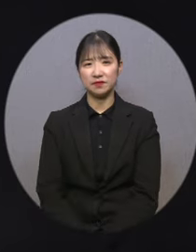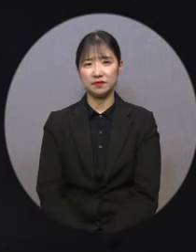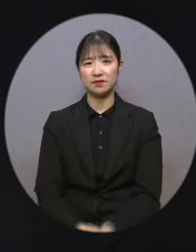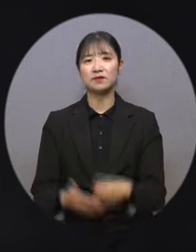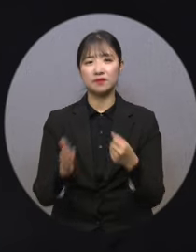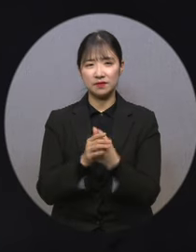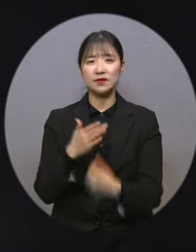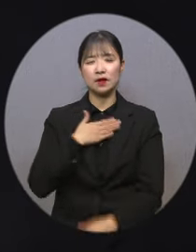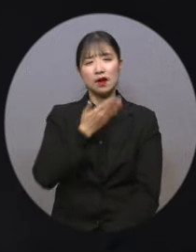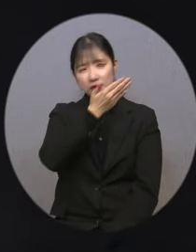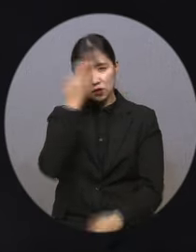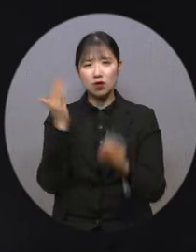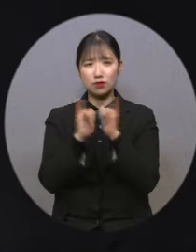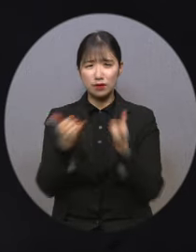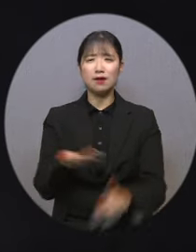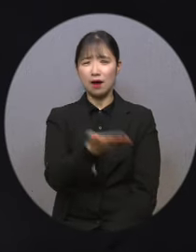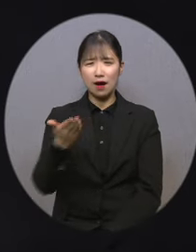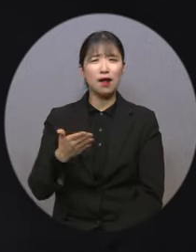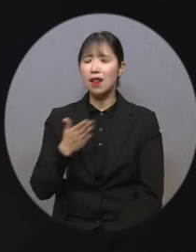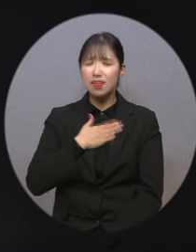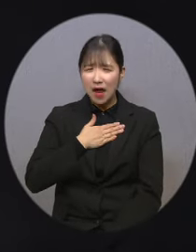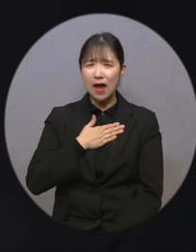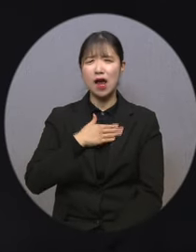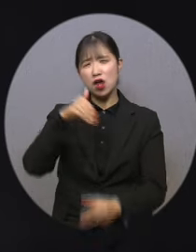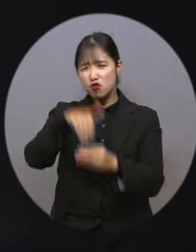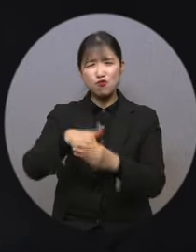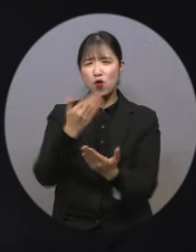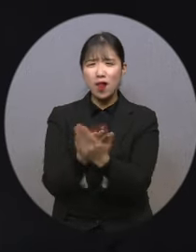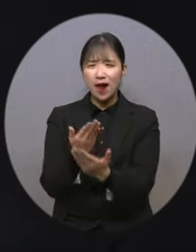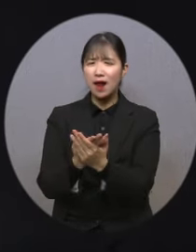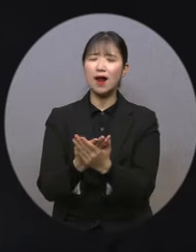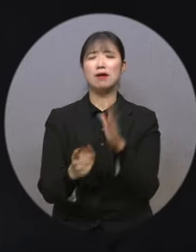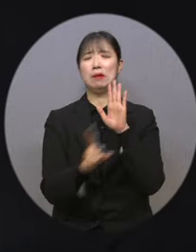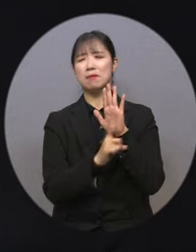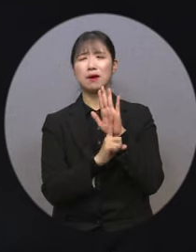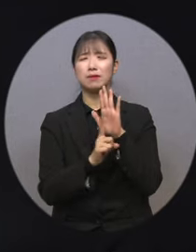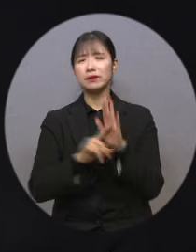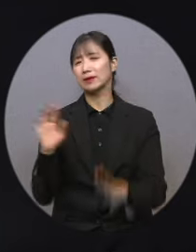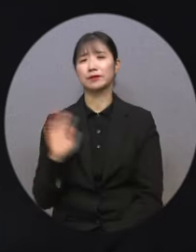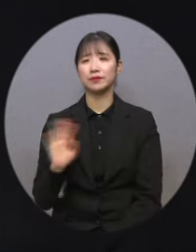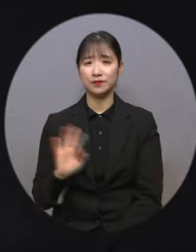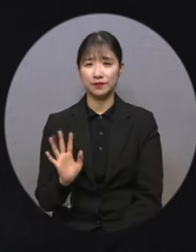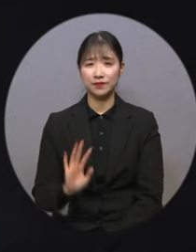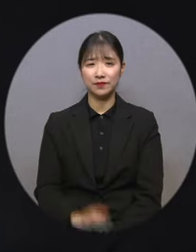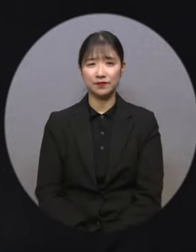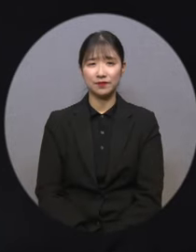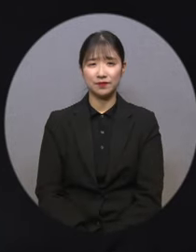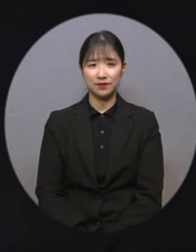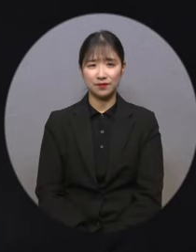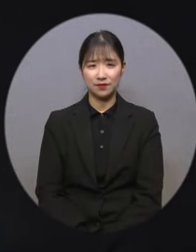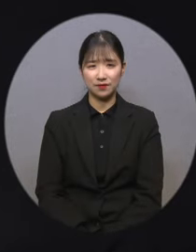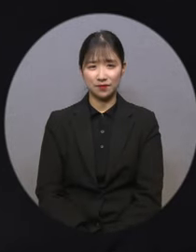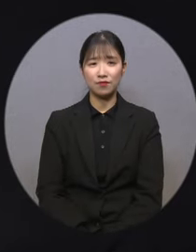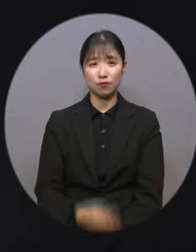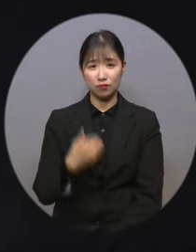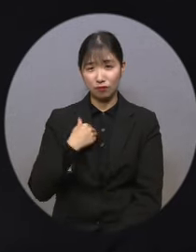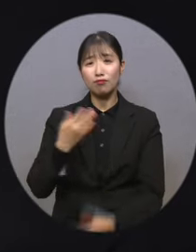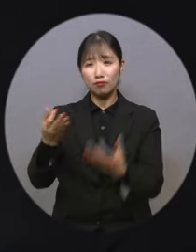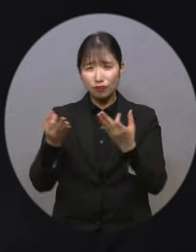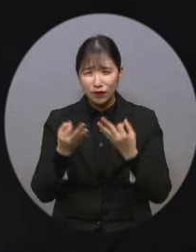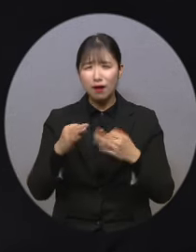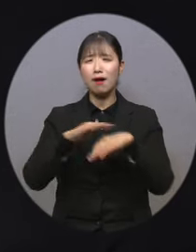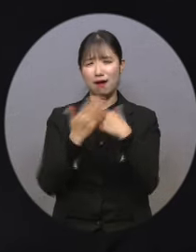예선 하면 젊은이들에게 내 찍어달라 내요 선재 난 합니다 초등 한 죄로 지켜 맞아요 으